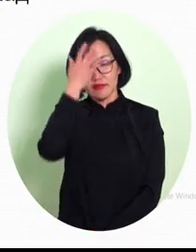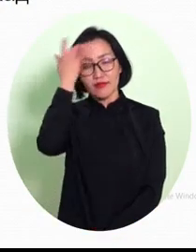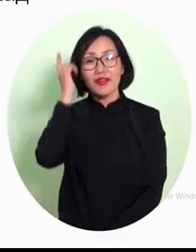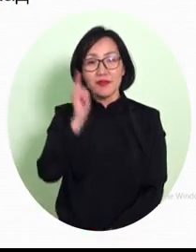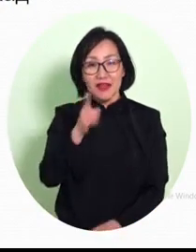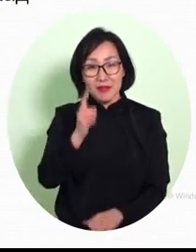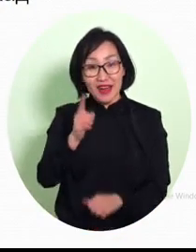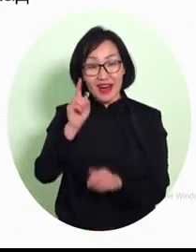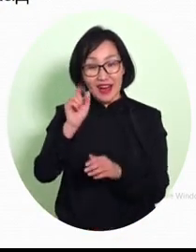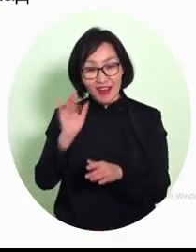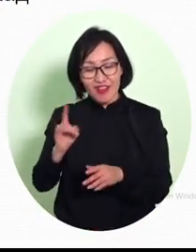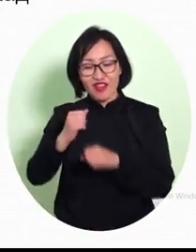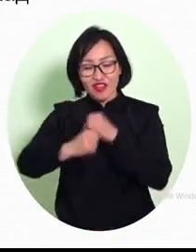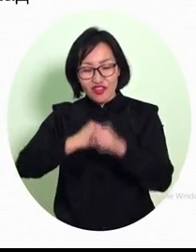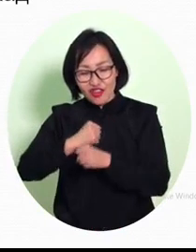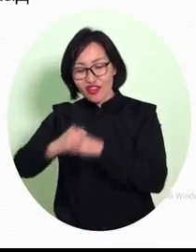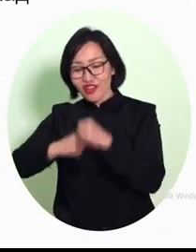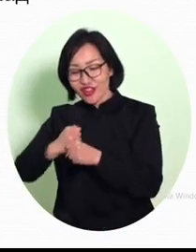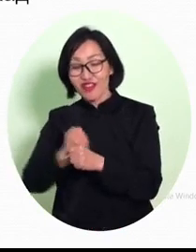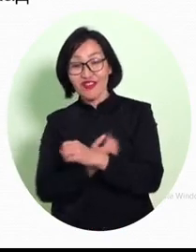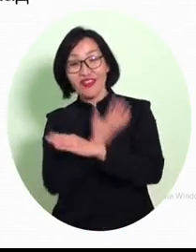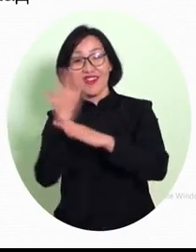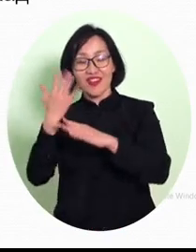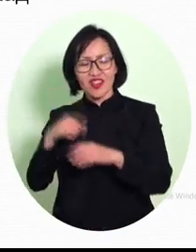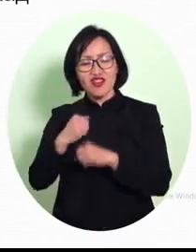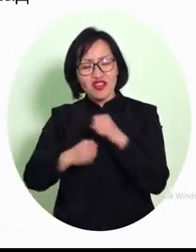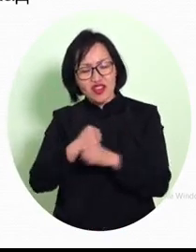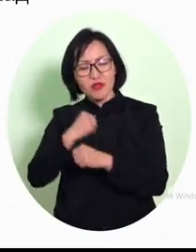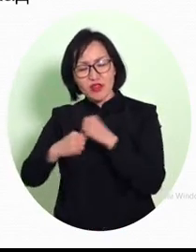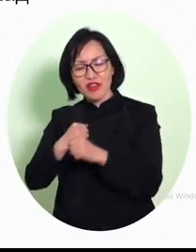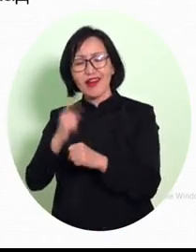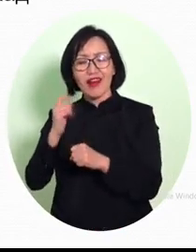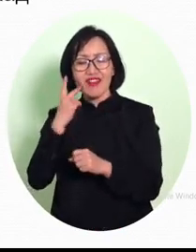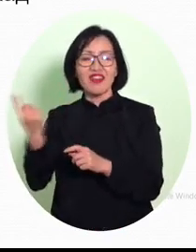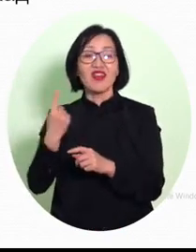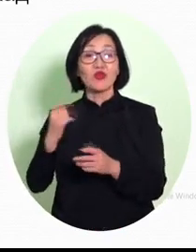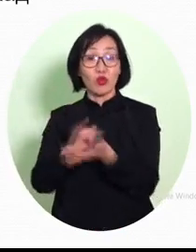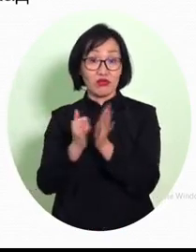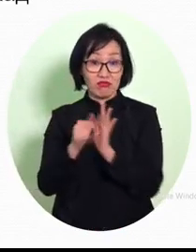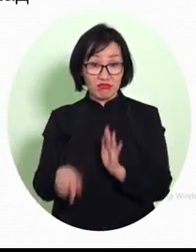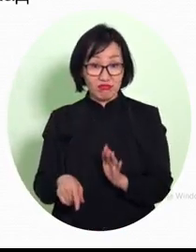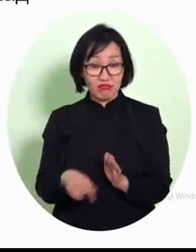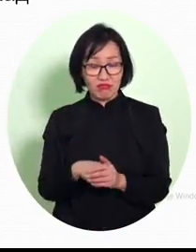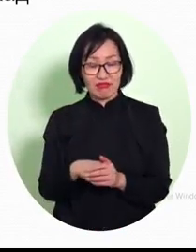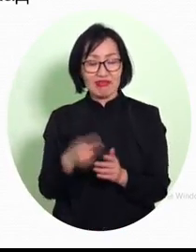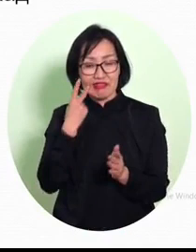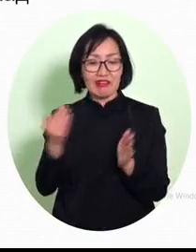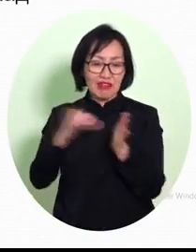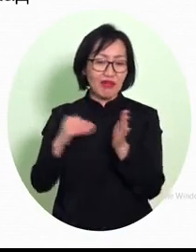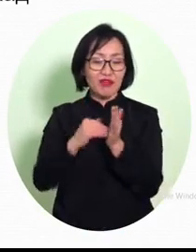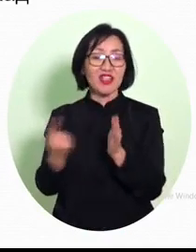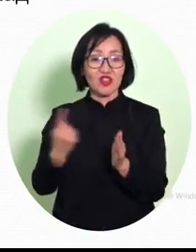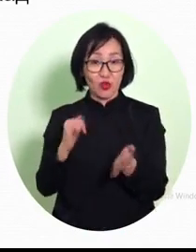Мянга мянган хавар жил жил дэлгэр гэсэн үг байгаа шүү дээ, тийм ээ? Энэ болохоор жил болгонд давтагддаг гэсэн санааг илэрхийлж байгаа. Энэ сайхан шин